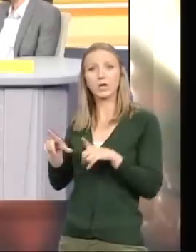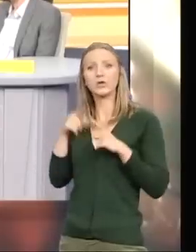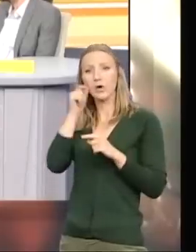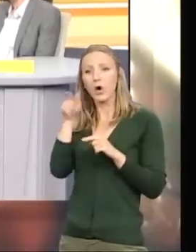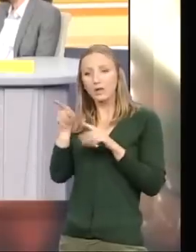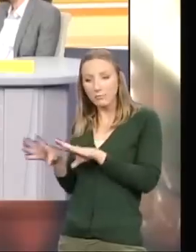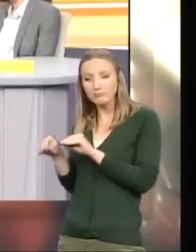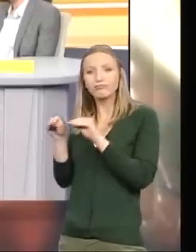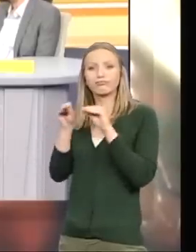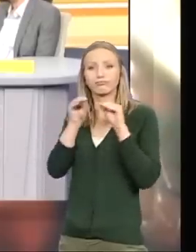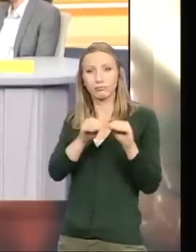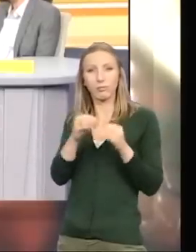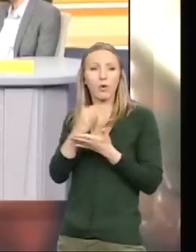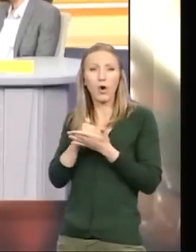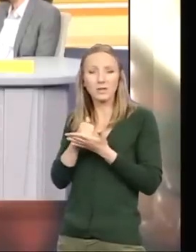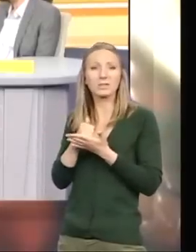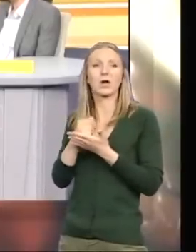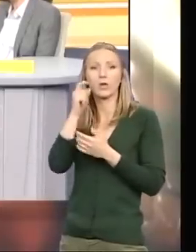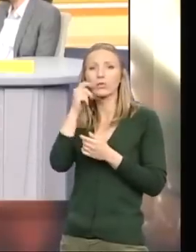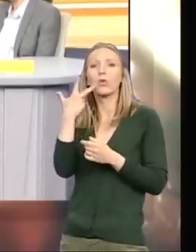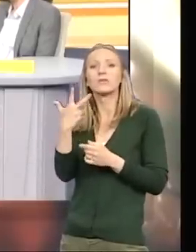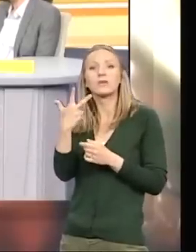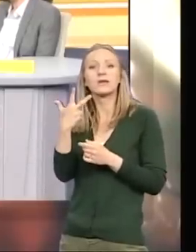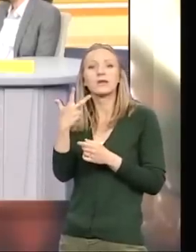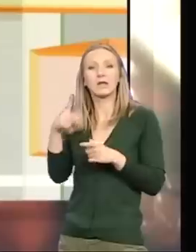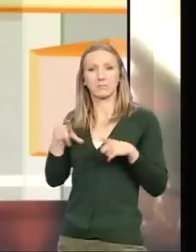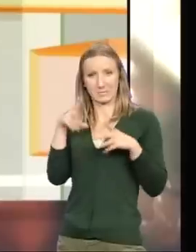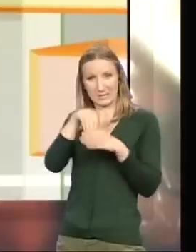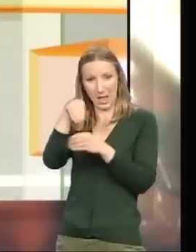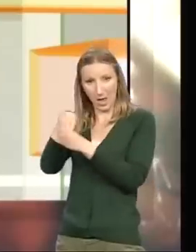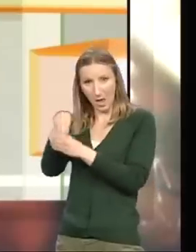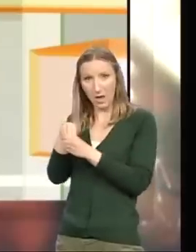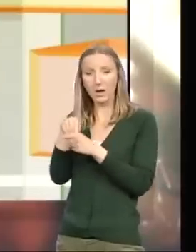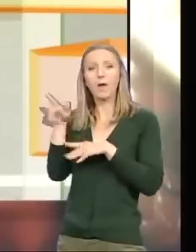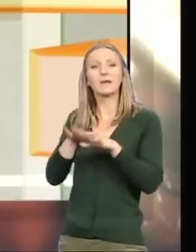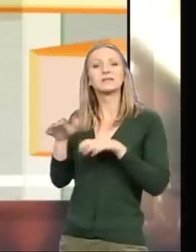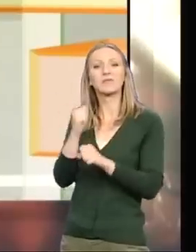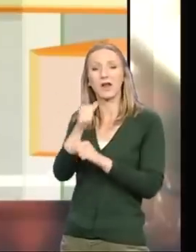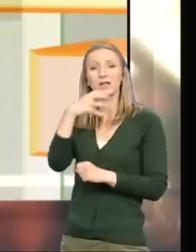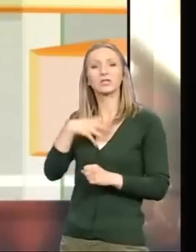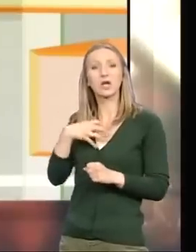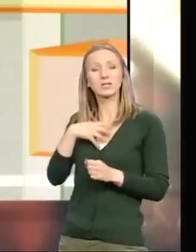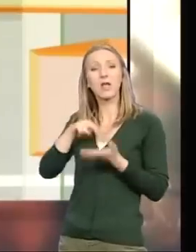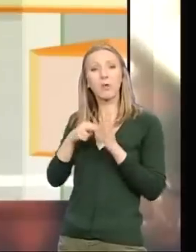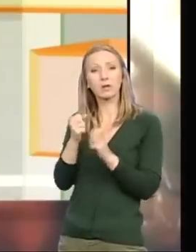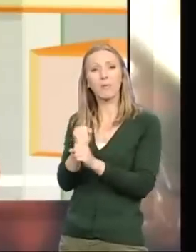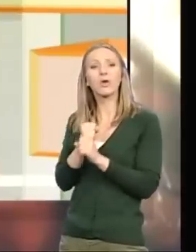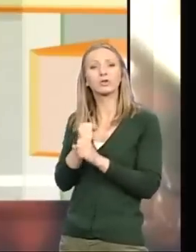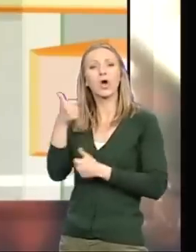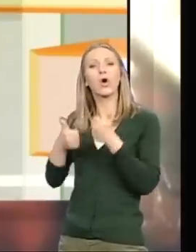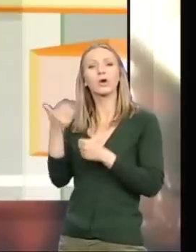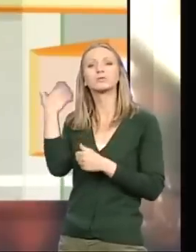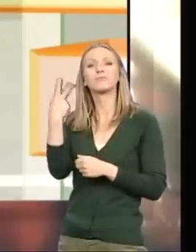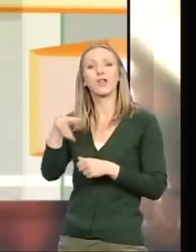izmestio 13 korisnika mladih ljudi u tri stambene zajednice i njega je Ministarstvo rade i socijalne politike podržalo na konkursu